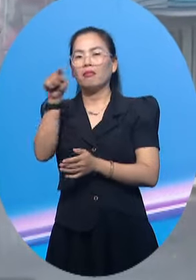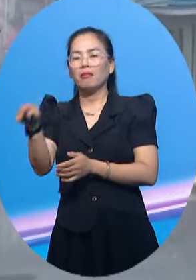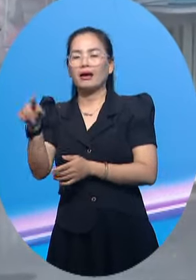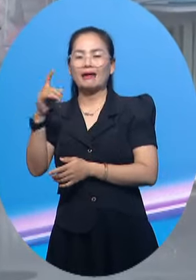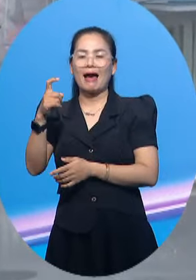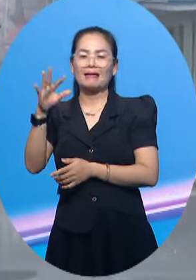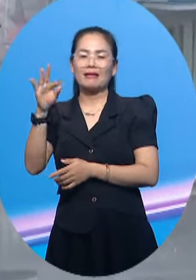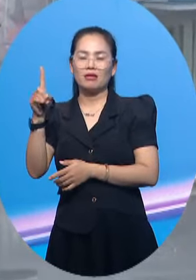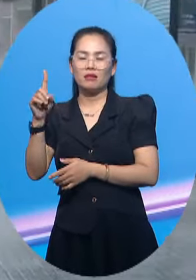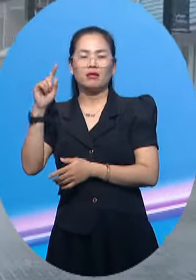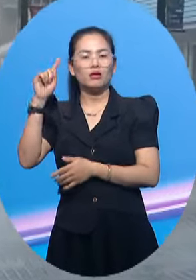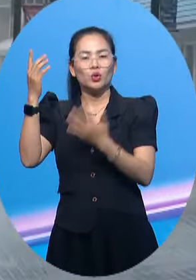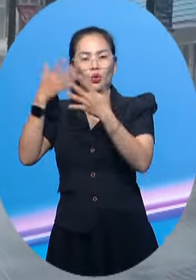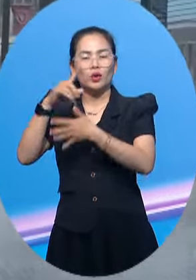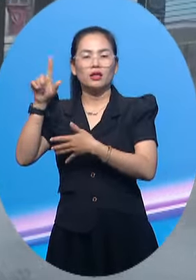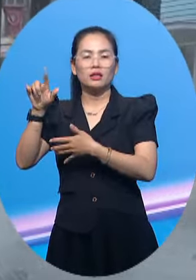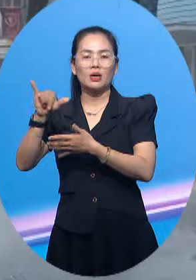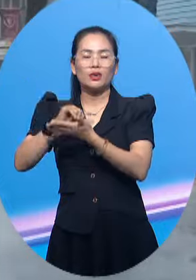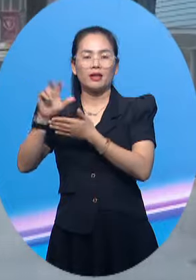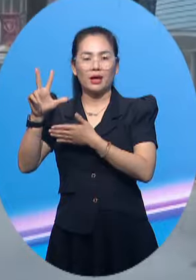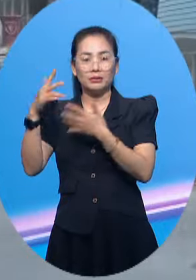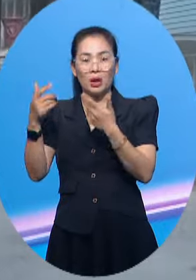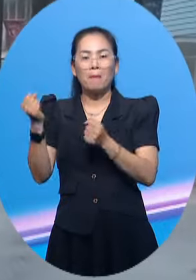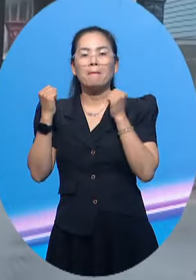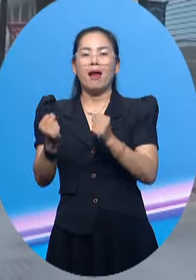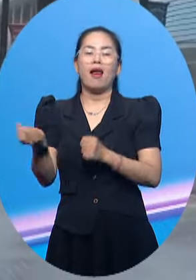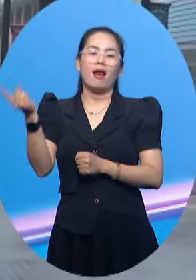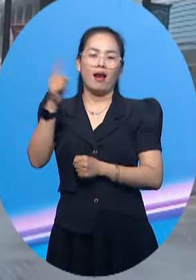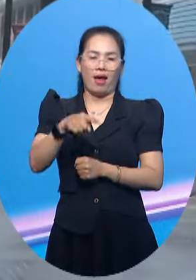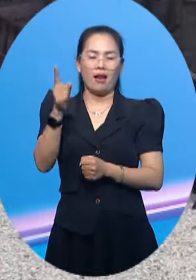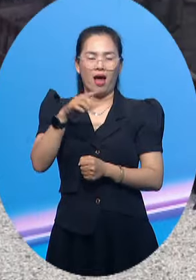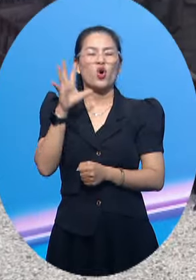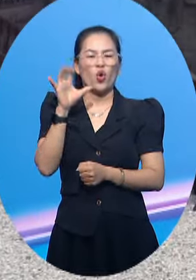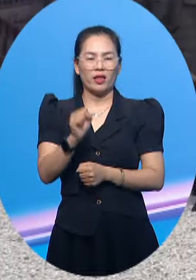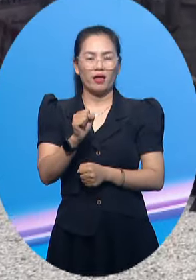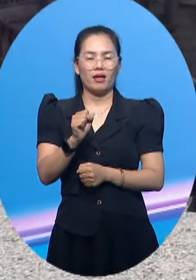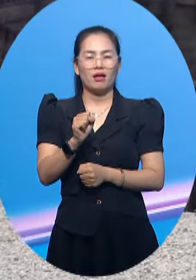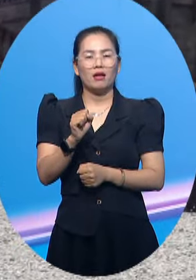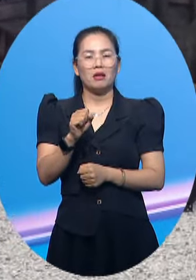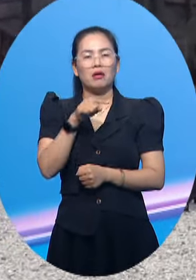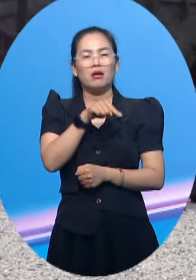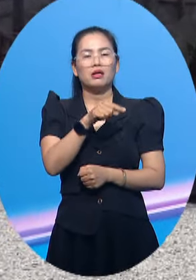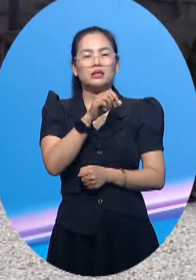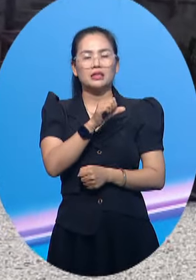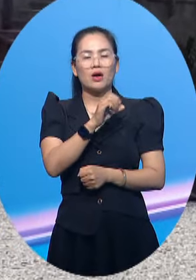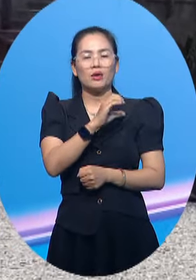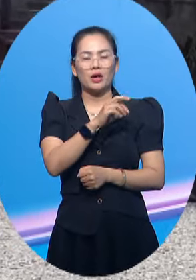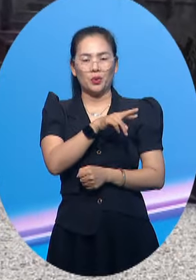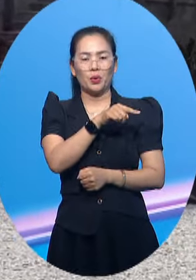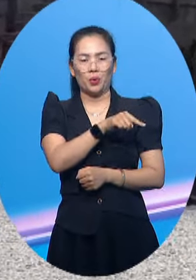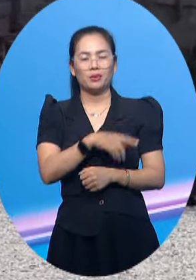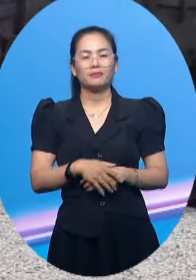đêm 6 tháng 8 theo giờ địa phương, sau đó mạnh lên trở lại khi đổ bộ lần thứ hai, có thể là ở South Carolina.